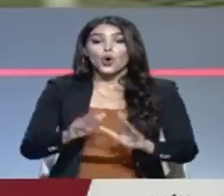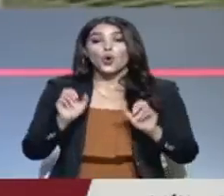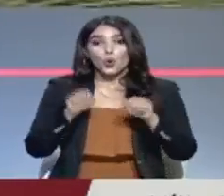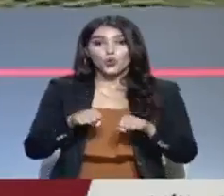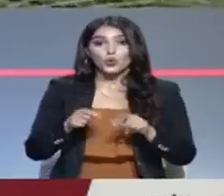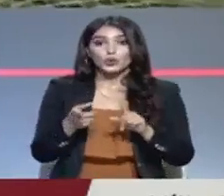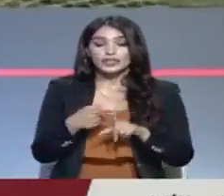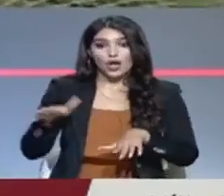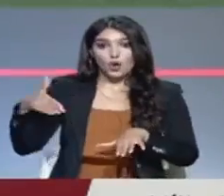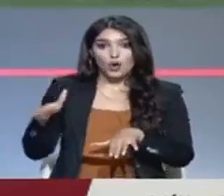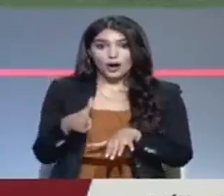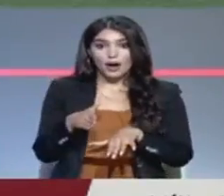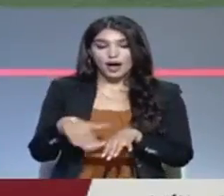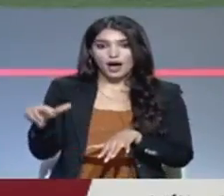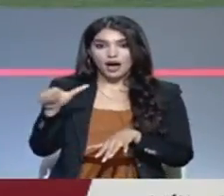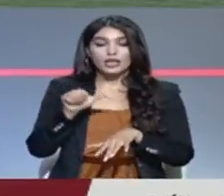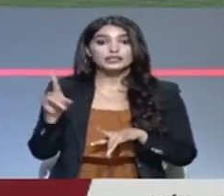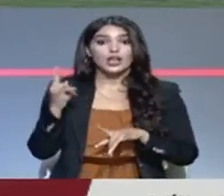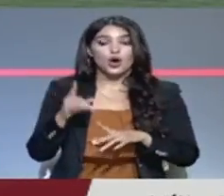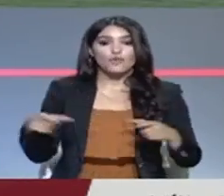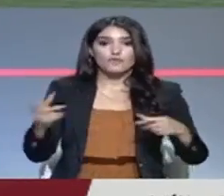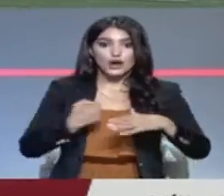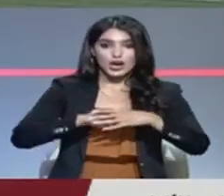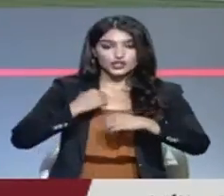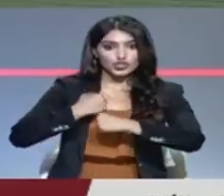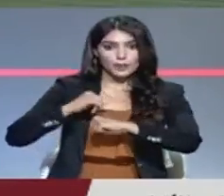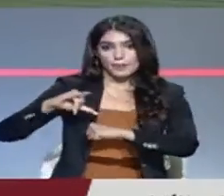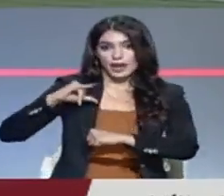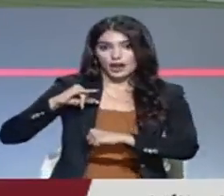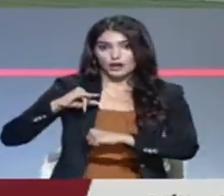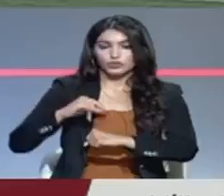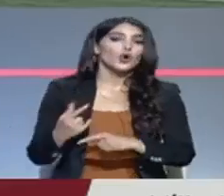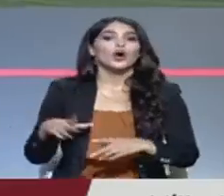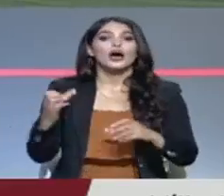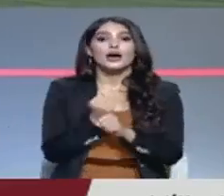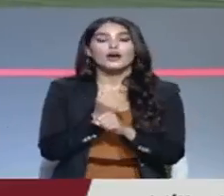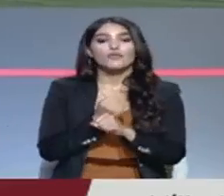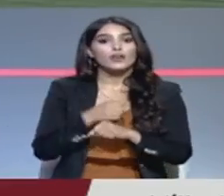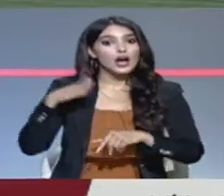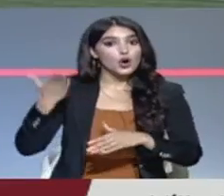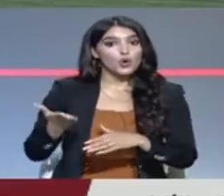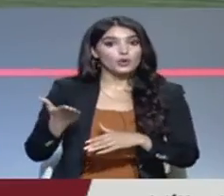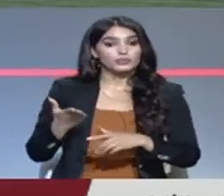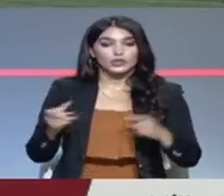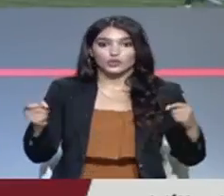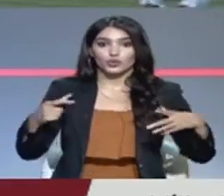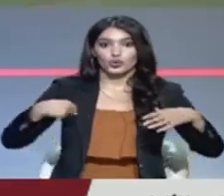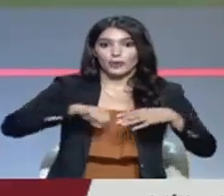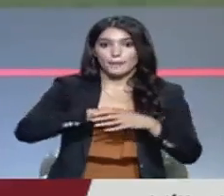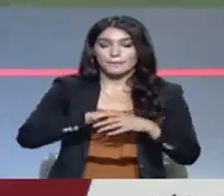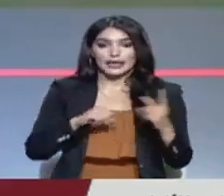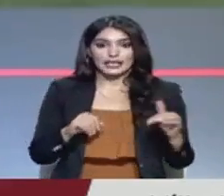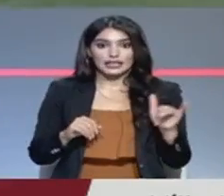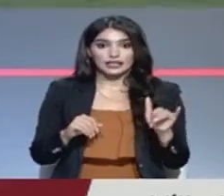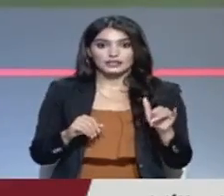وبمعقله حمد العواني استعاد فريق شبيبة القيروان توازنه من خلال فوز ثمين استقر على ثنائية نظيفة على